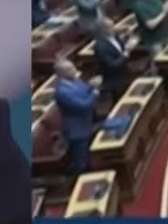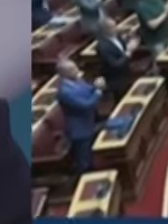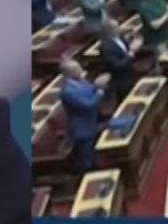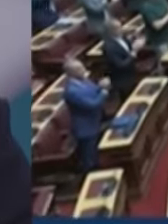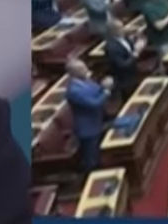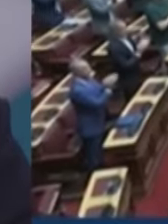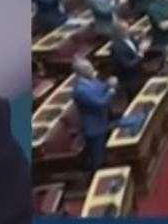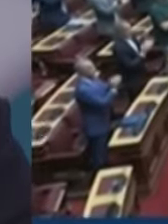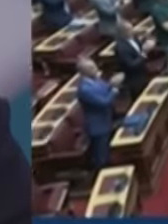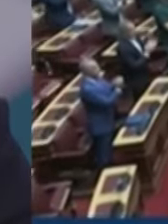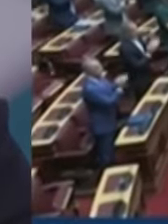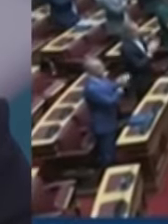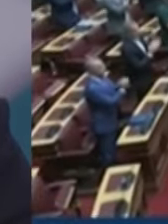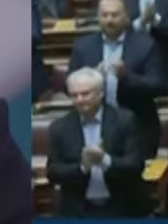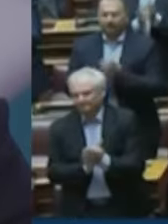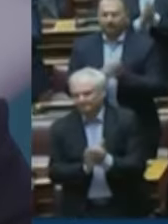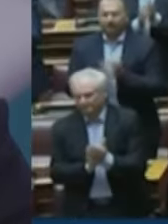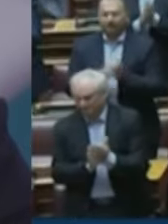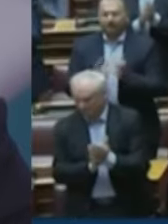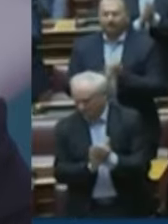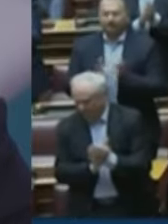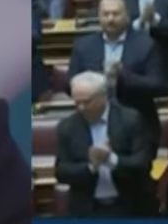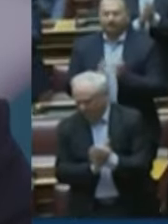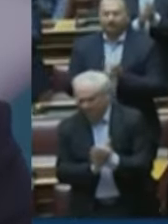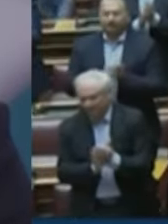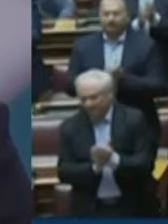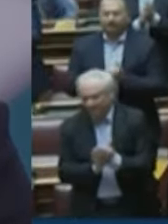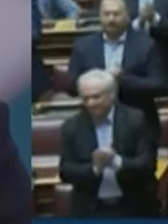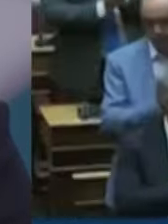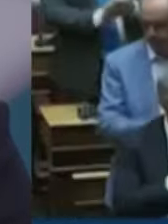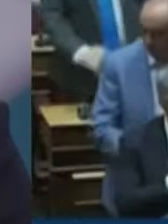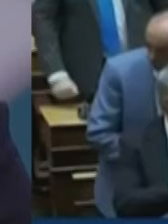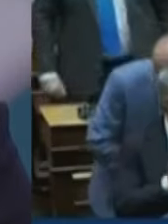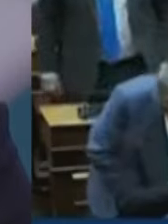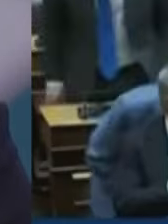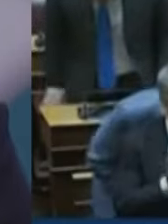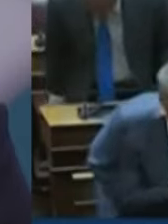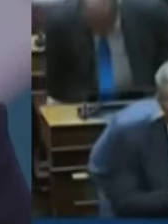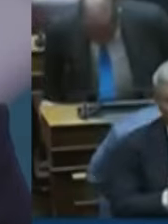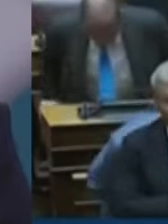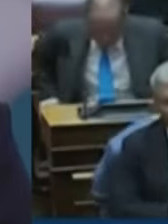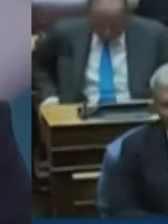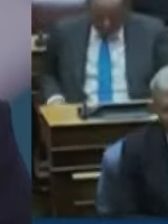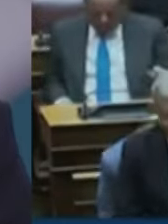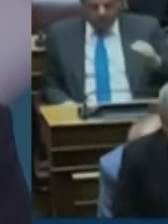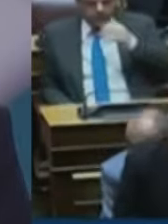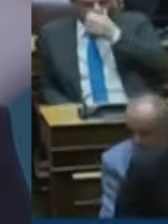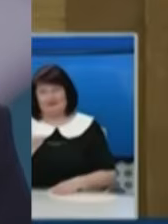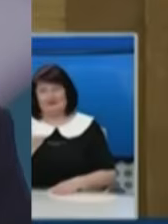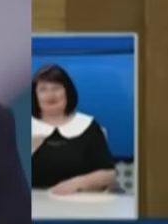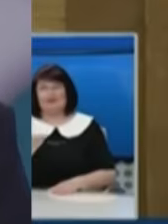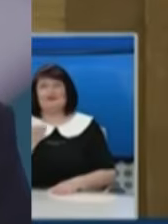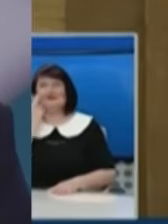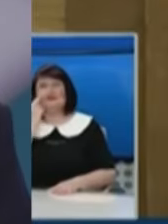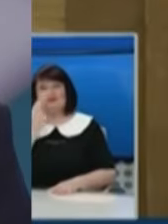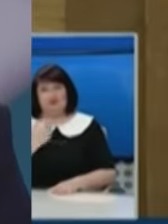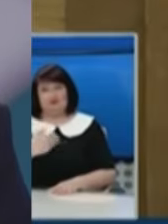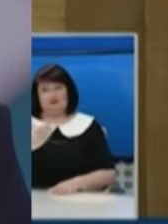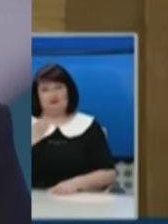κρίση κτλ. Είπαμε όμως στην τελευταία κοινοβουλευτική ομάδα και βλέποντας, βιώνοντας τις συνέπειες κάποιων